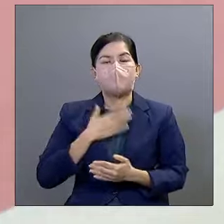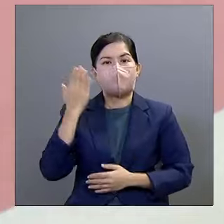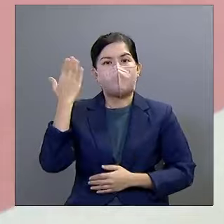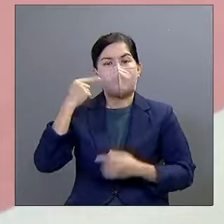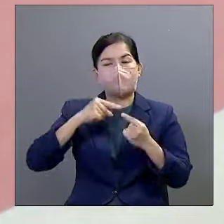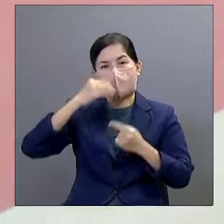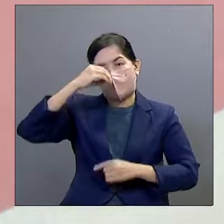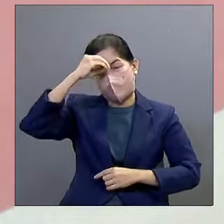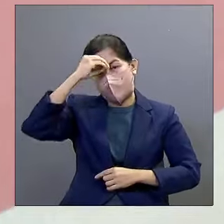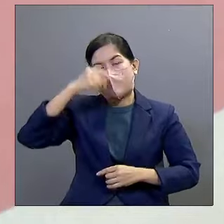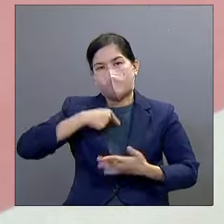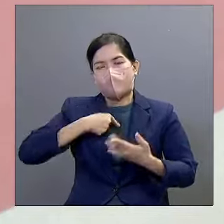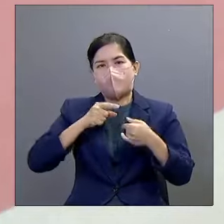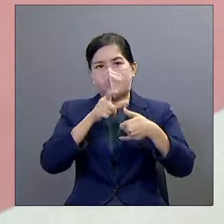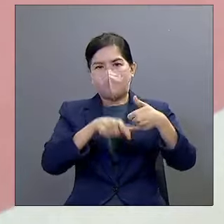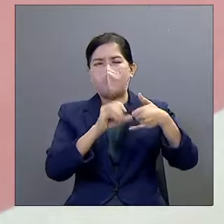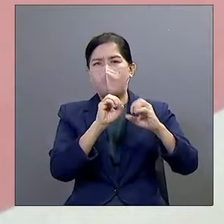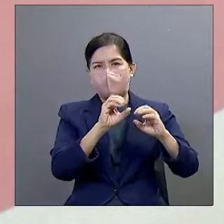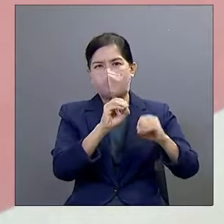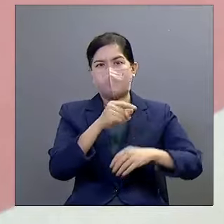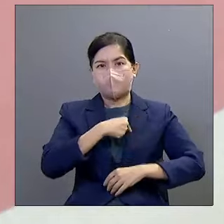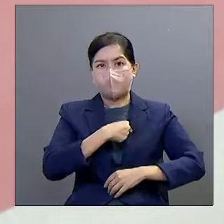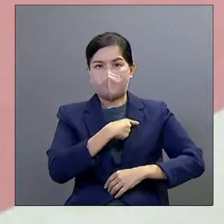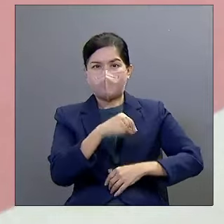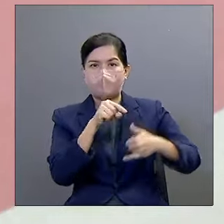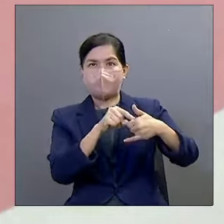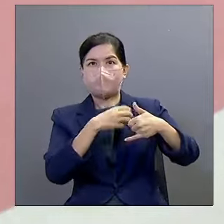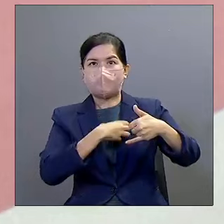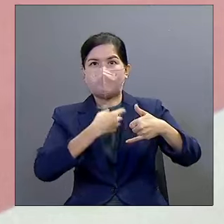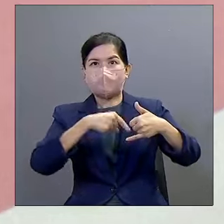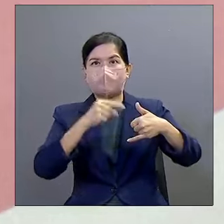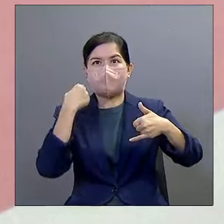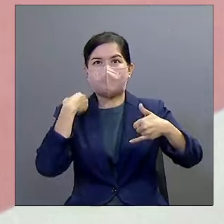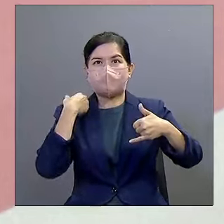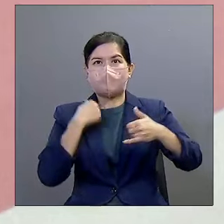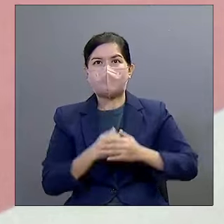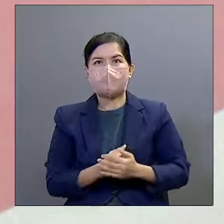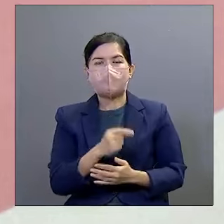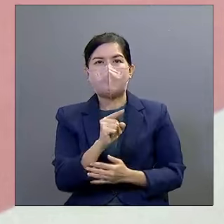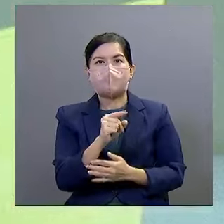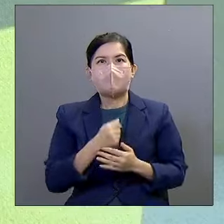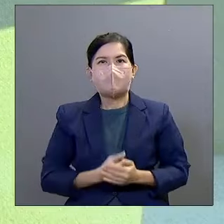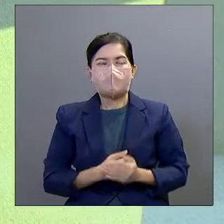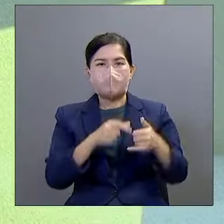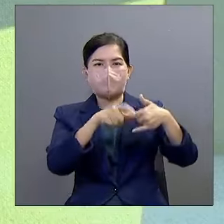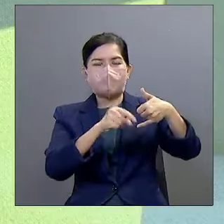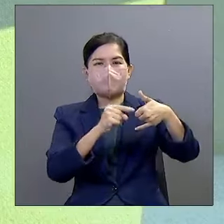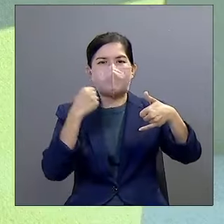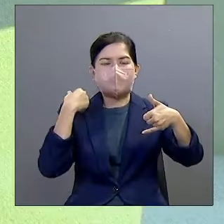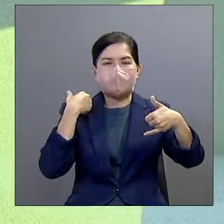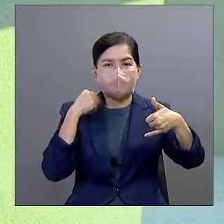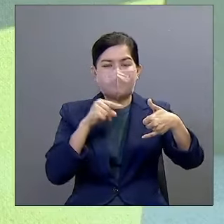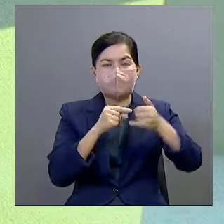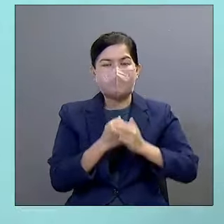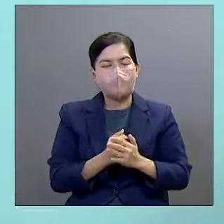อบเราก็อยากจะไปเรียนนะเนาะไม่รู้หรอกว่าไอ้วิชาที่เรียนจะยากหรือเปล่าวันนี ้ อยากไปดูมุกครูครูจะเล่นมุกอะไรหรือมีอะไรให้ทำไง